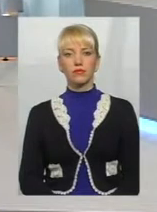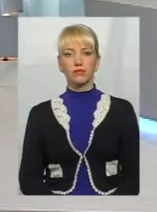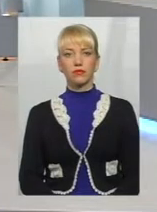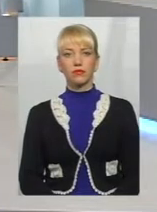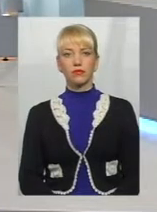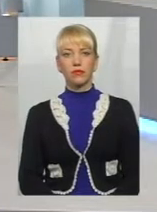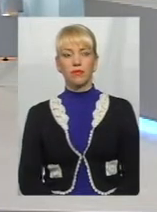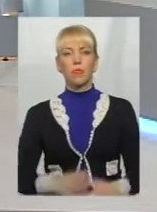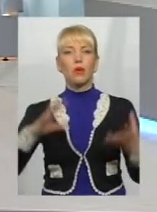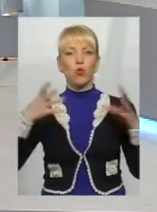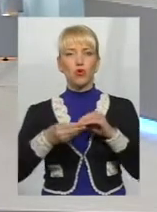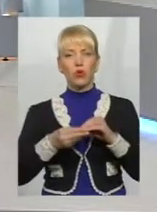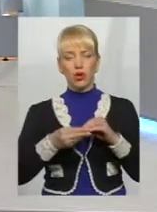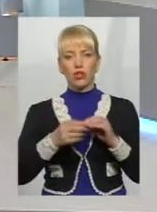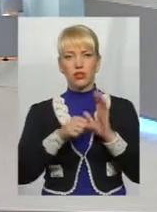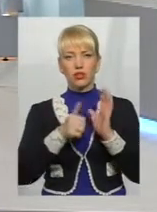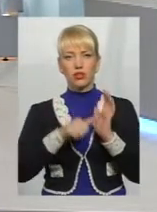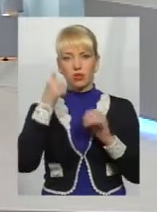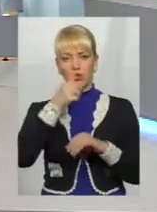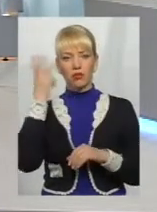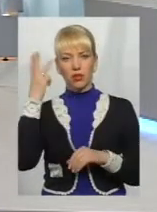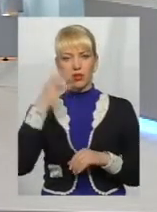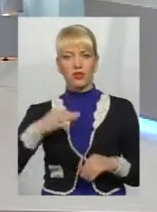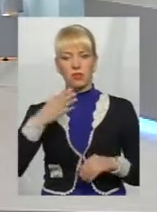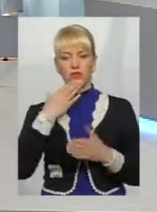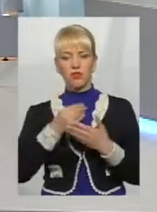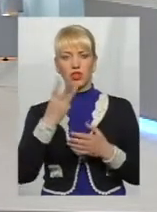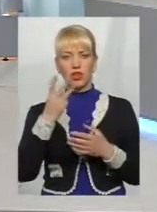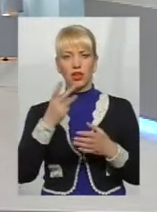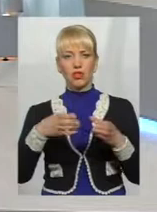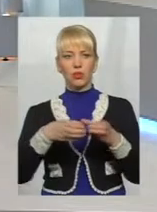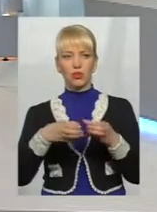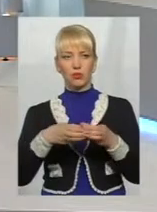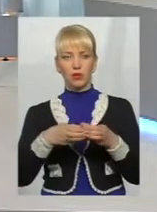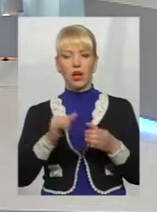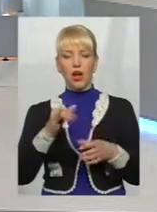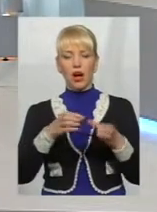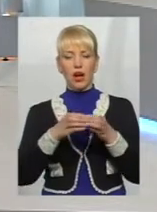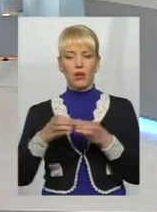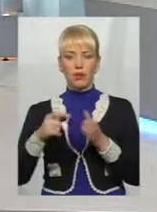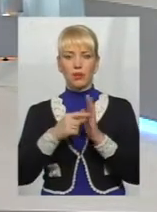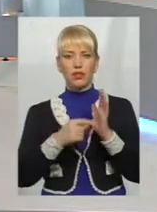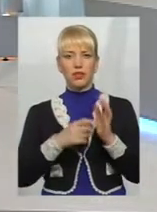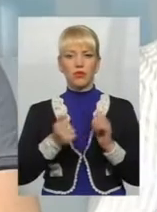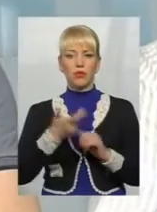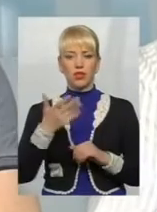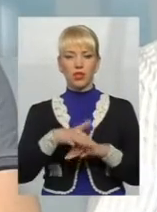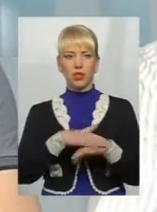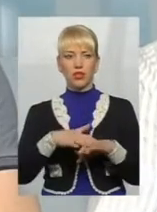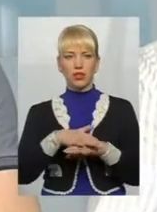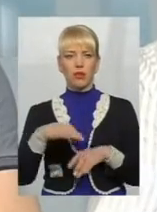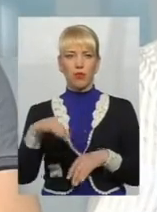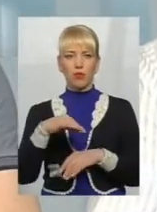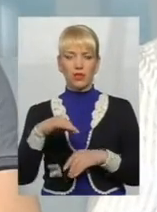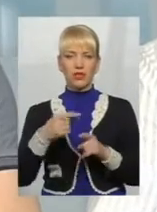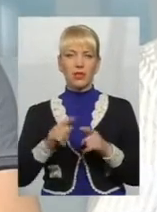По ітогах 16-го року Хмельницька область в своїй третій групі, а групи діляться по кількості населення в областях, зайняла перше